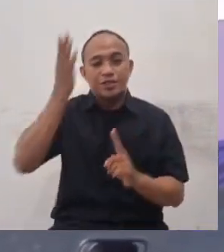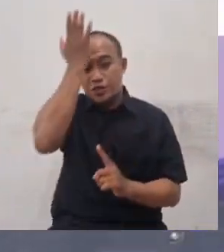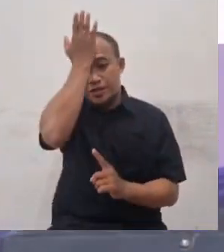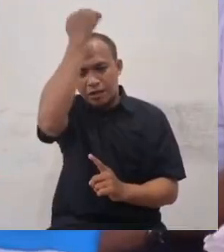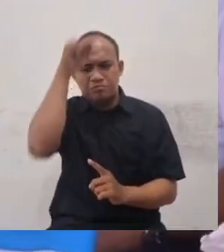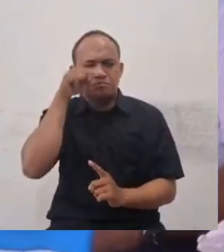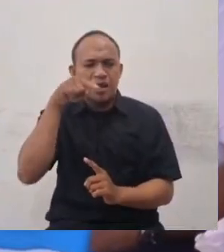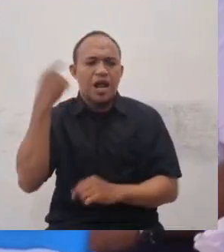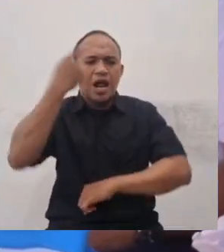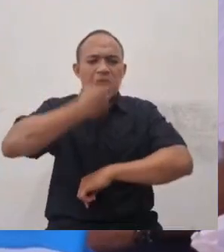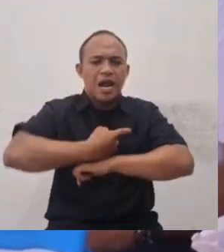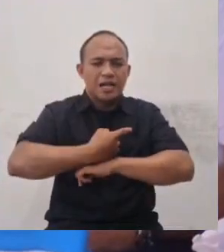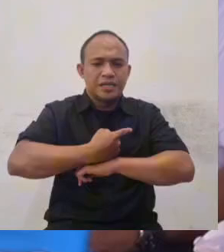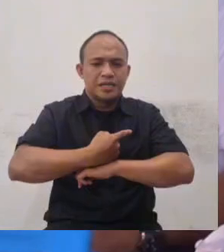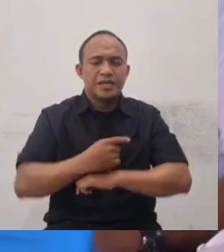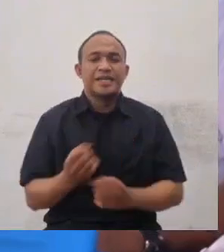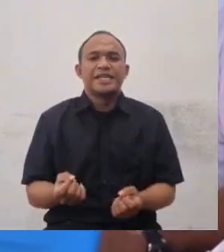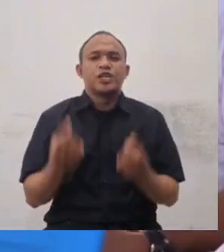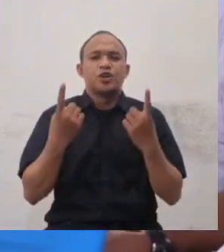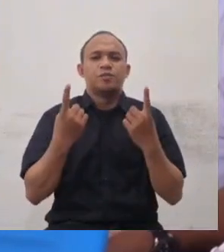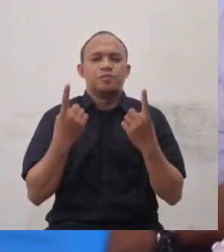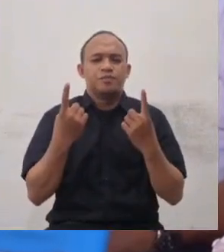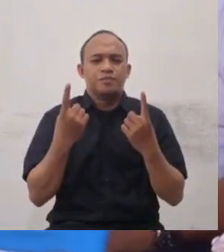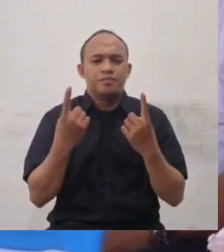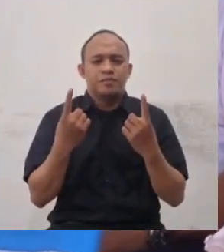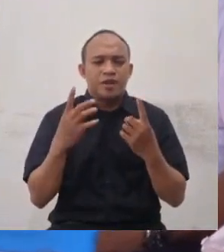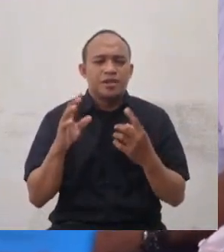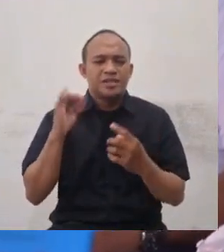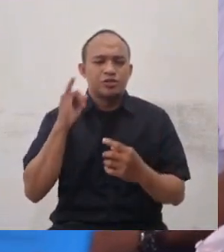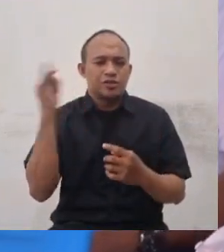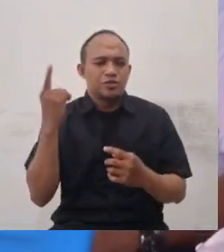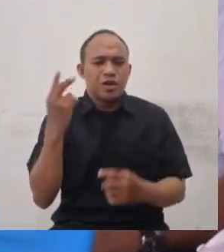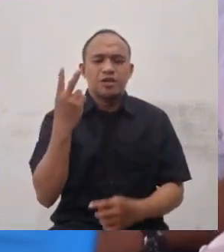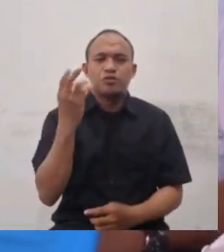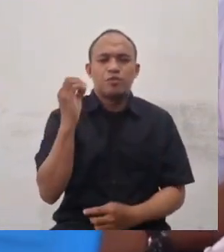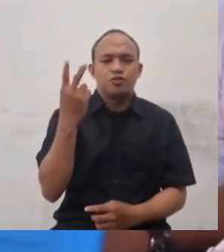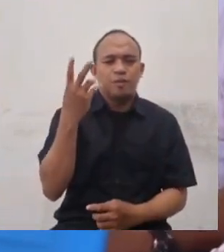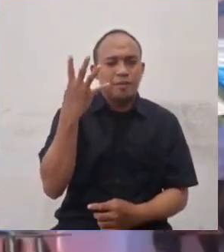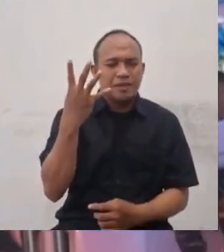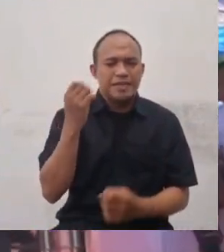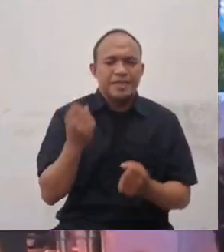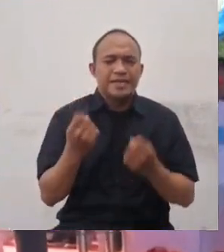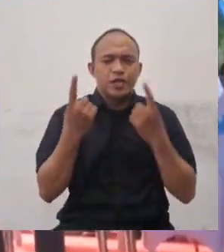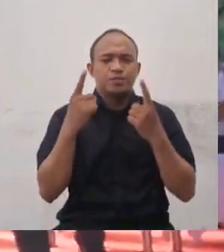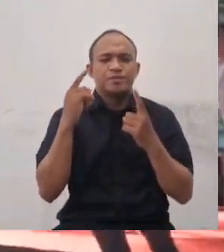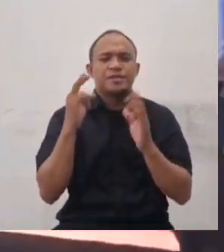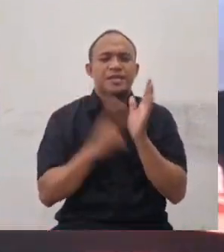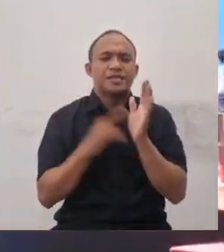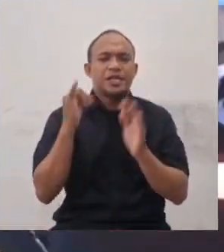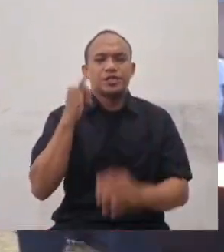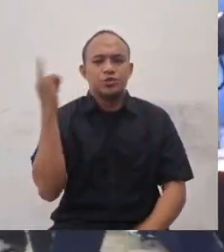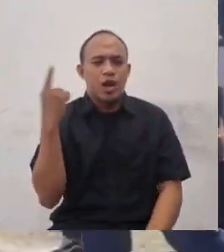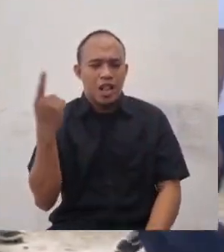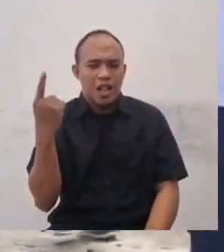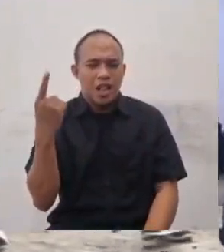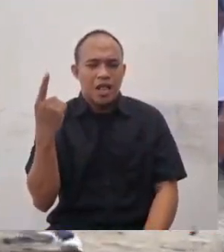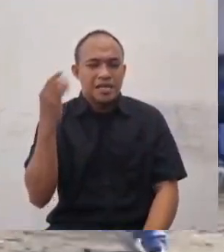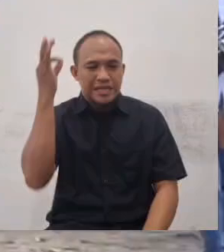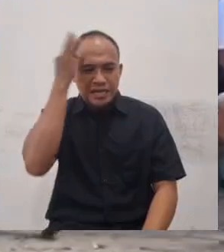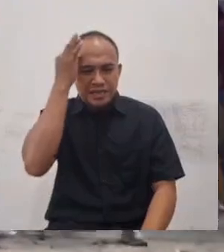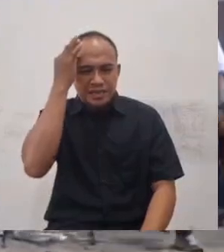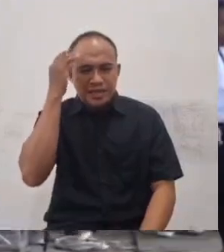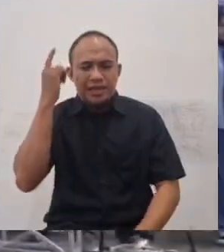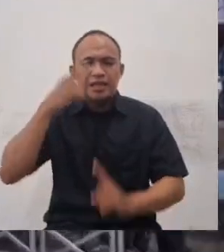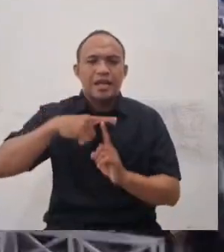rangka peringatan Hari Lingkungan Hidup Internasional tahun 2024. Hari Lingkungan Hidup Internasional